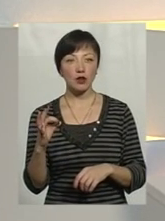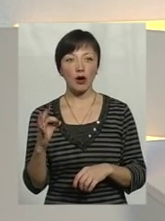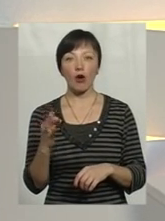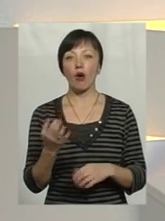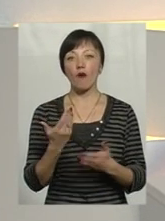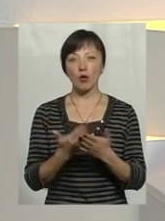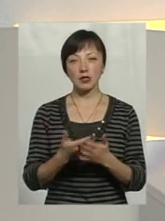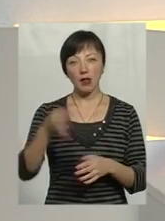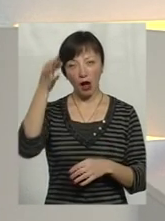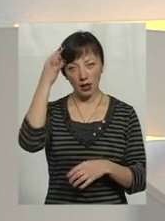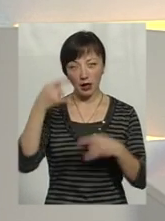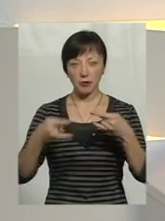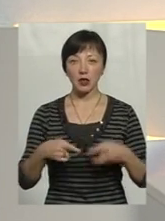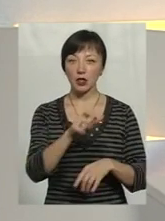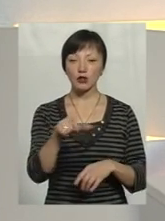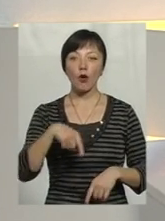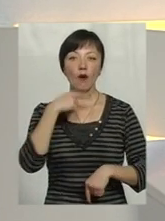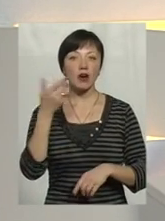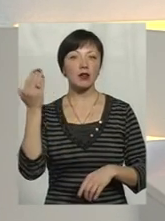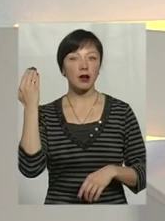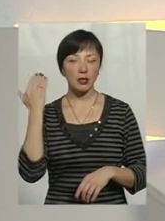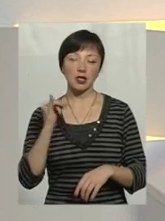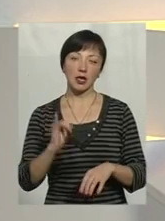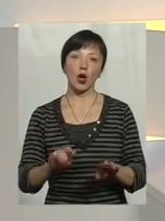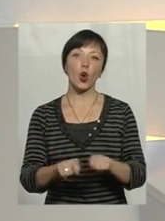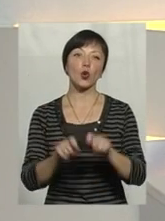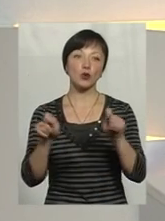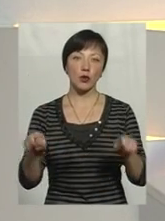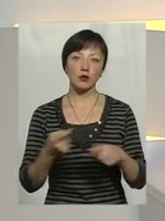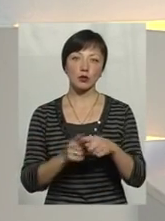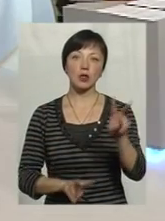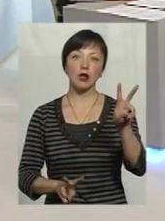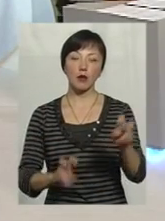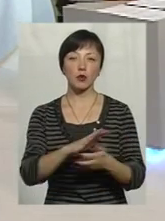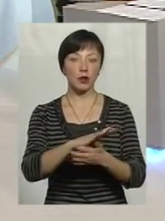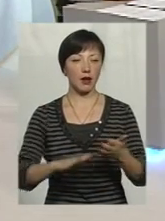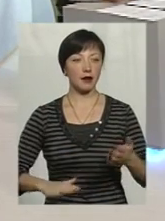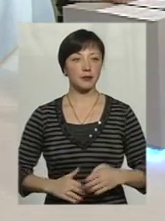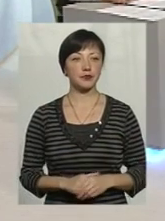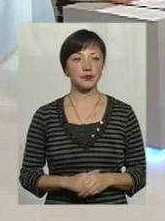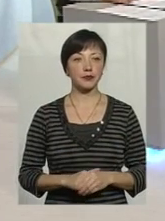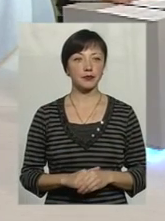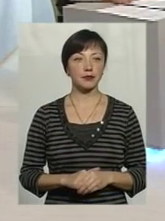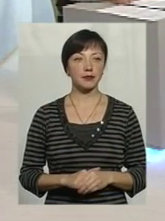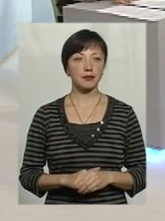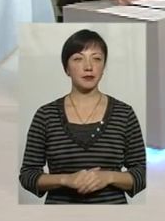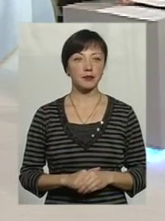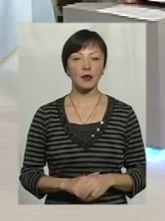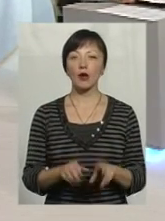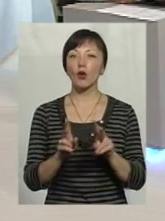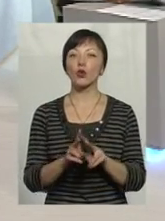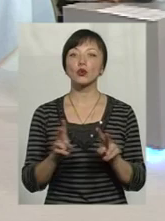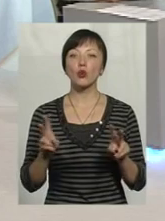Ось, нагадаємо телеглядачам, про що ми говорили минулого разу, і розгорнемо цю тему далі. Отож,